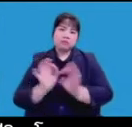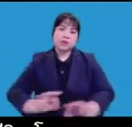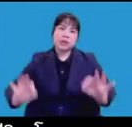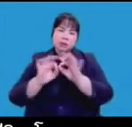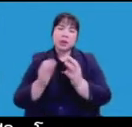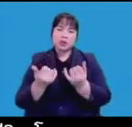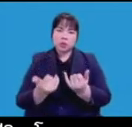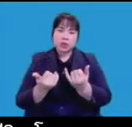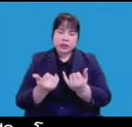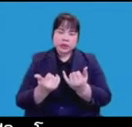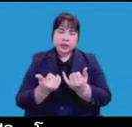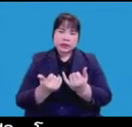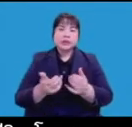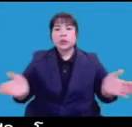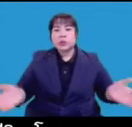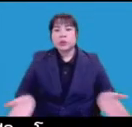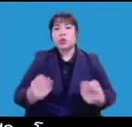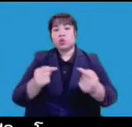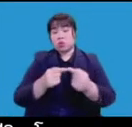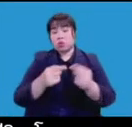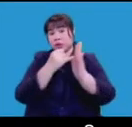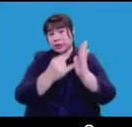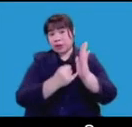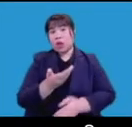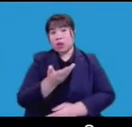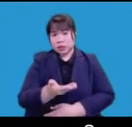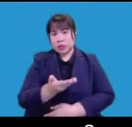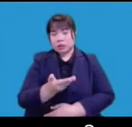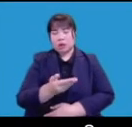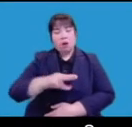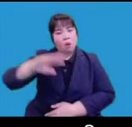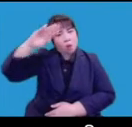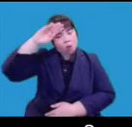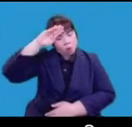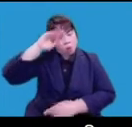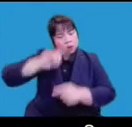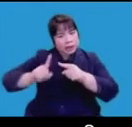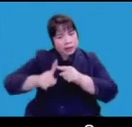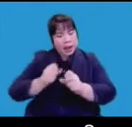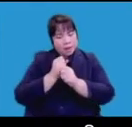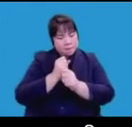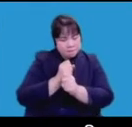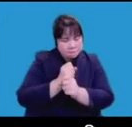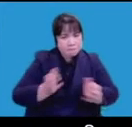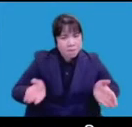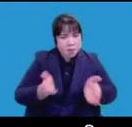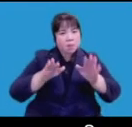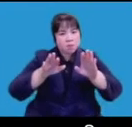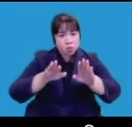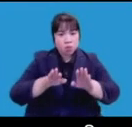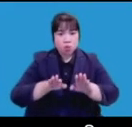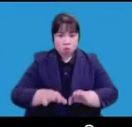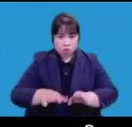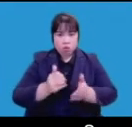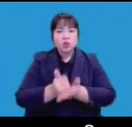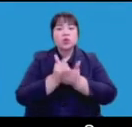ญขณะนี้กำลังรณรงค์ทั้งจังหวัดในการที่จะลดการเจ็บป่วยด้วยโรค NCD นะครับเพื่อให้ครอบครัว